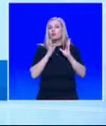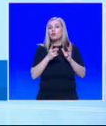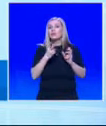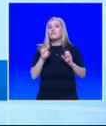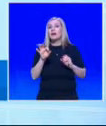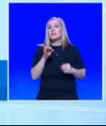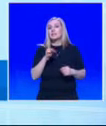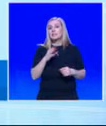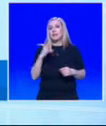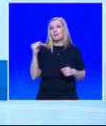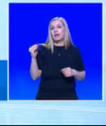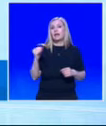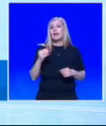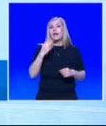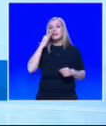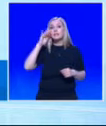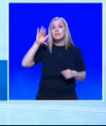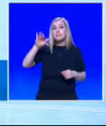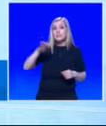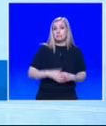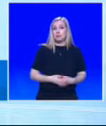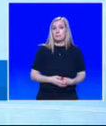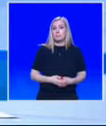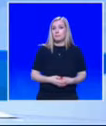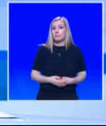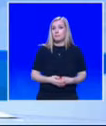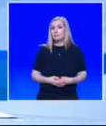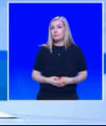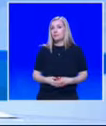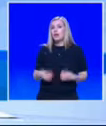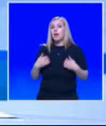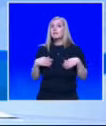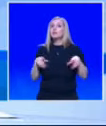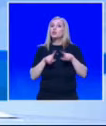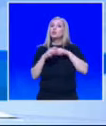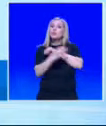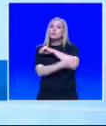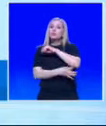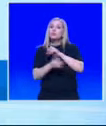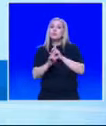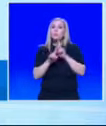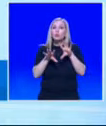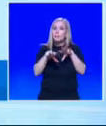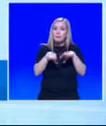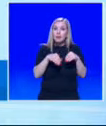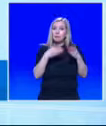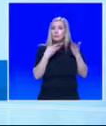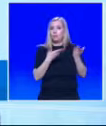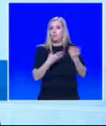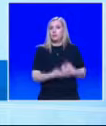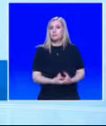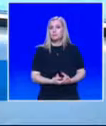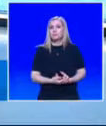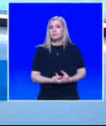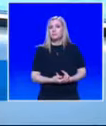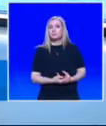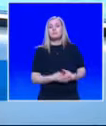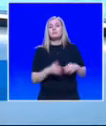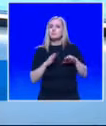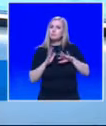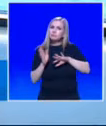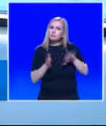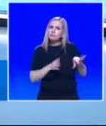век – нацизма. Една... Аз като историк не мога да го приема това. Да минем към една